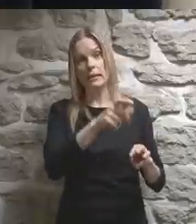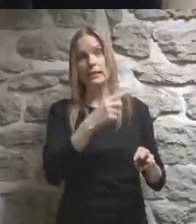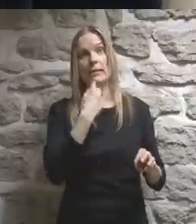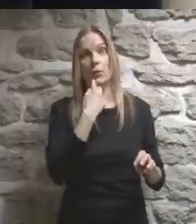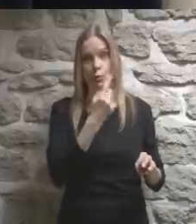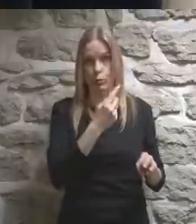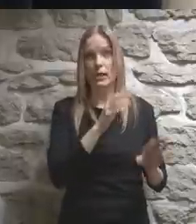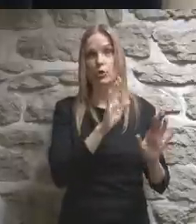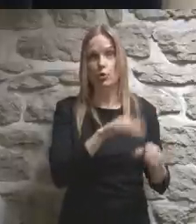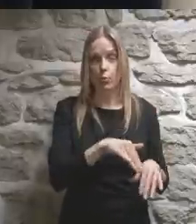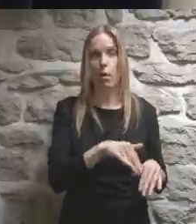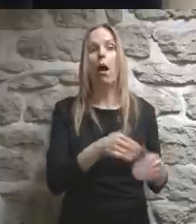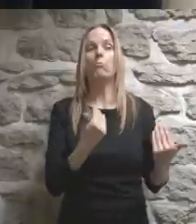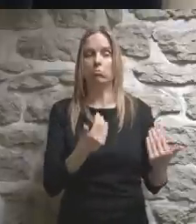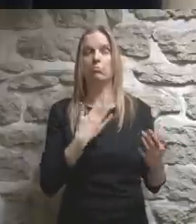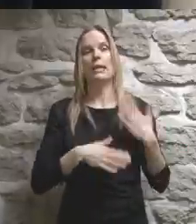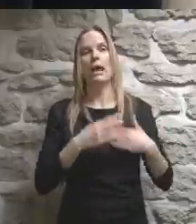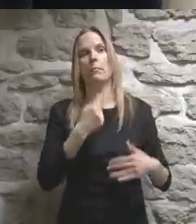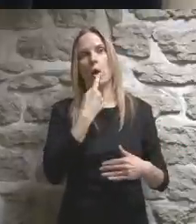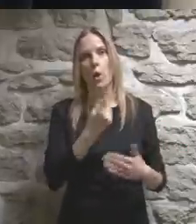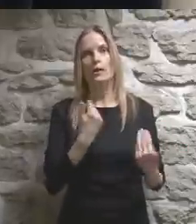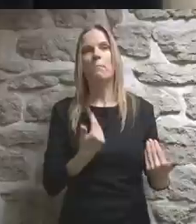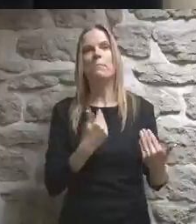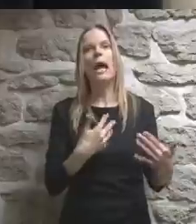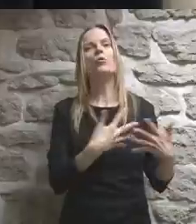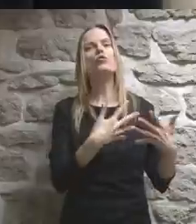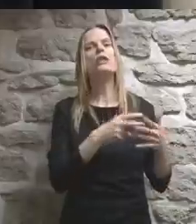et sõjalist ohtu Eesti riigile ei ole.